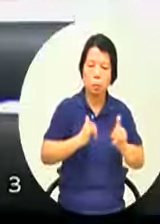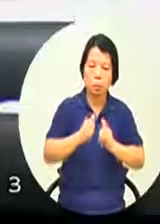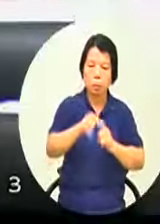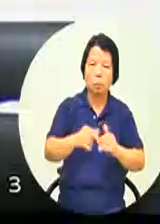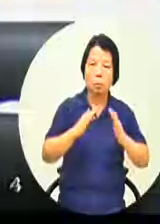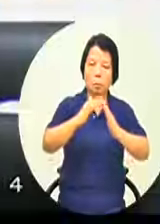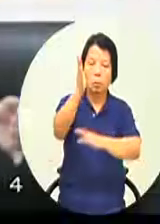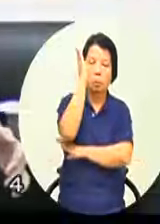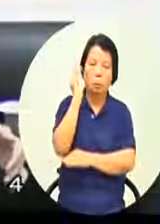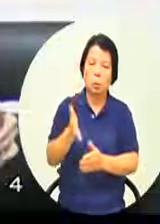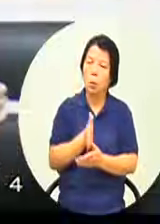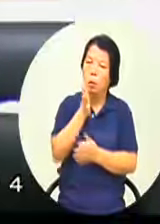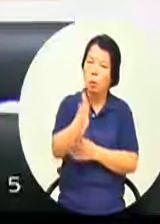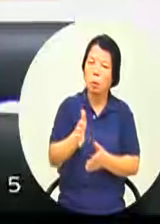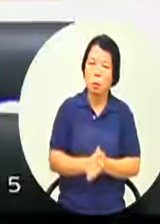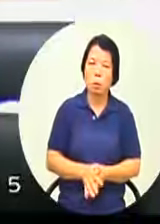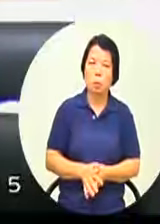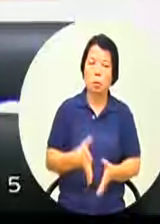府，